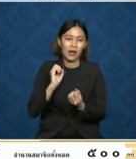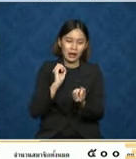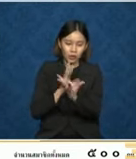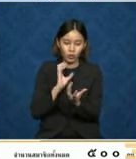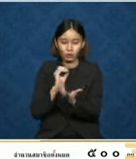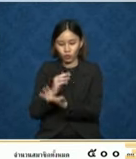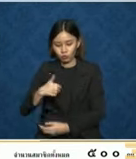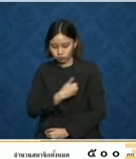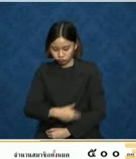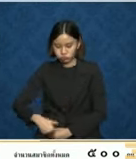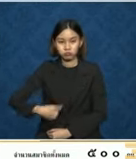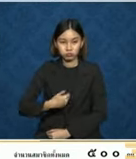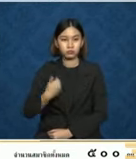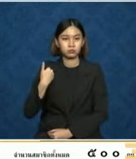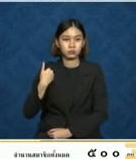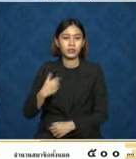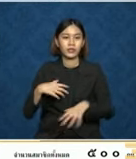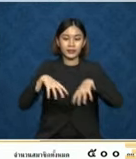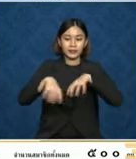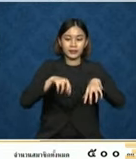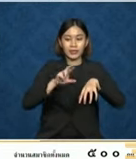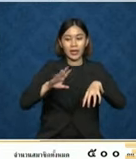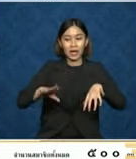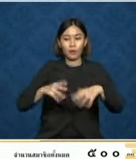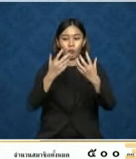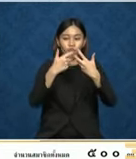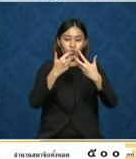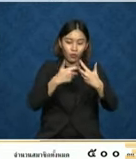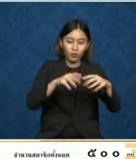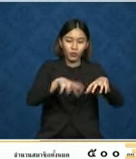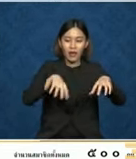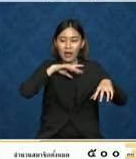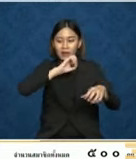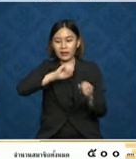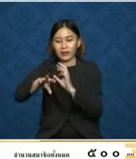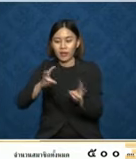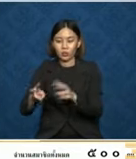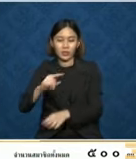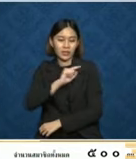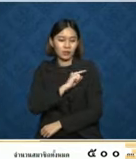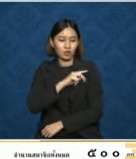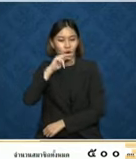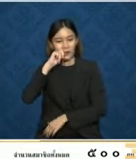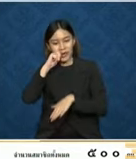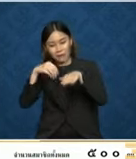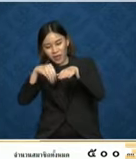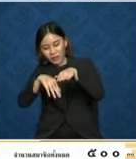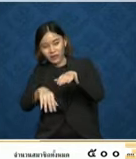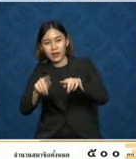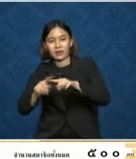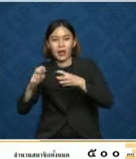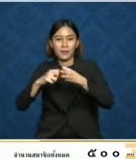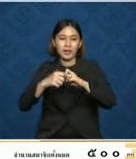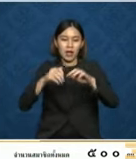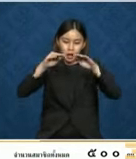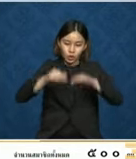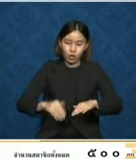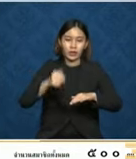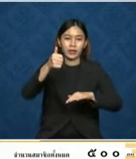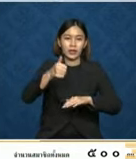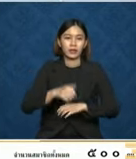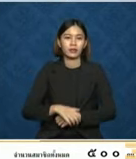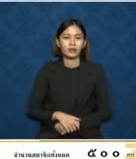ลกระทบต่อร่างกายอยู่แล้วการจัดการระบบโรงขยะให้ถูกต้องรวมถึงการรับผิดชอบน้ำจากรถขยะก็สามารถลดปัญหาต่างๆให้กับ